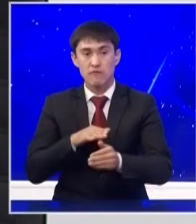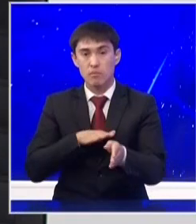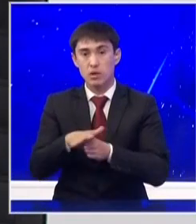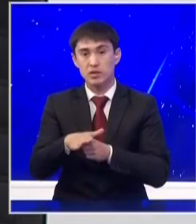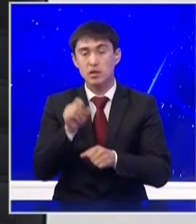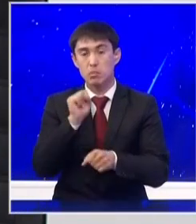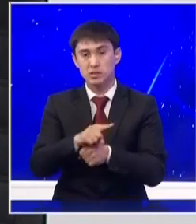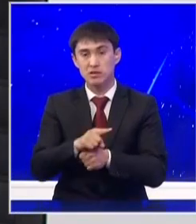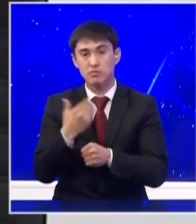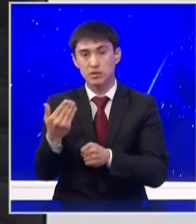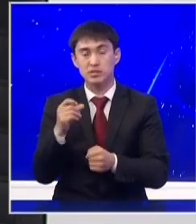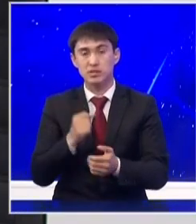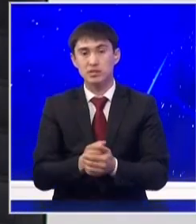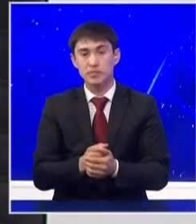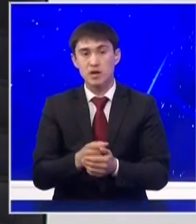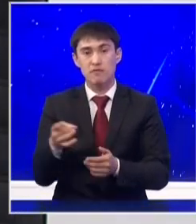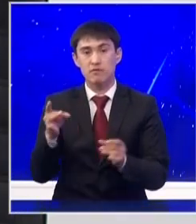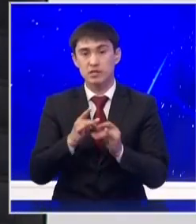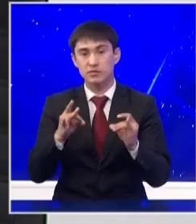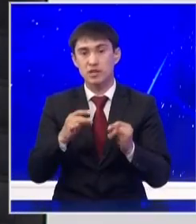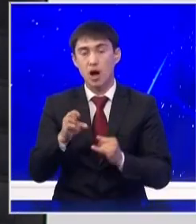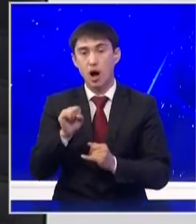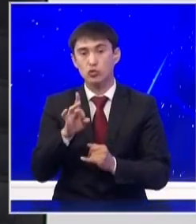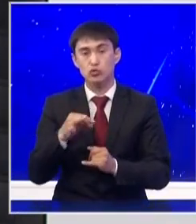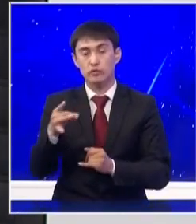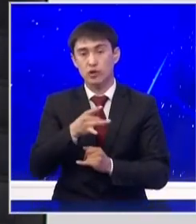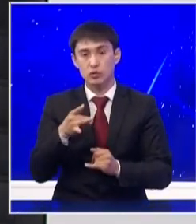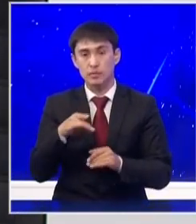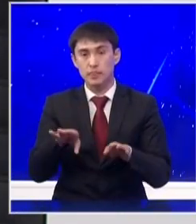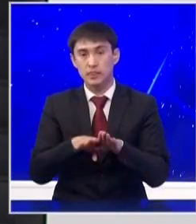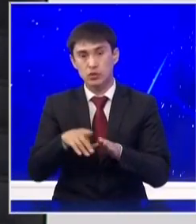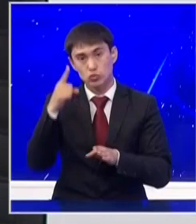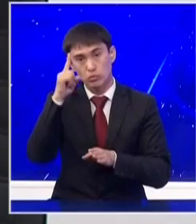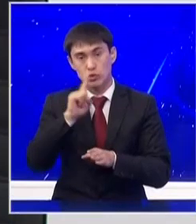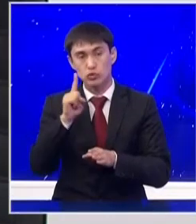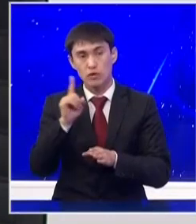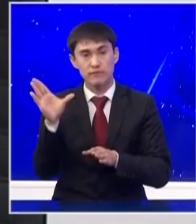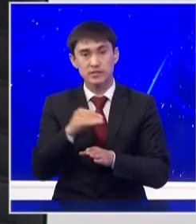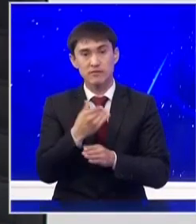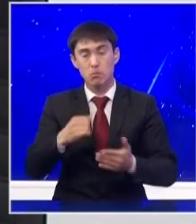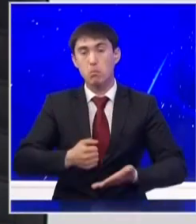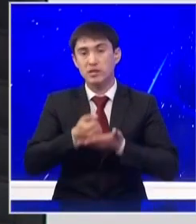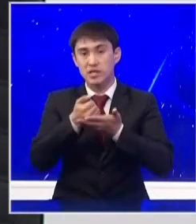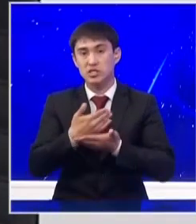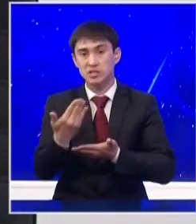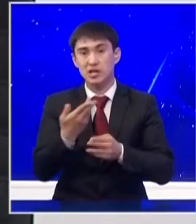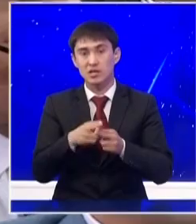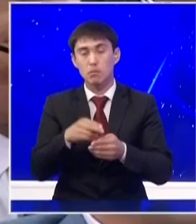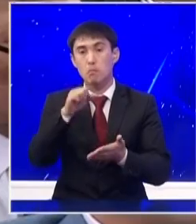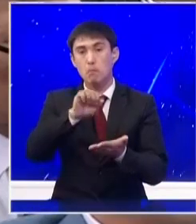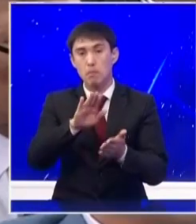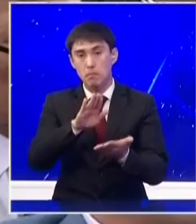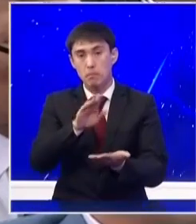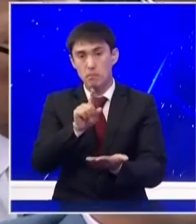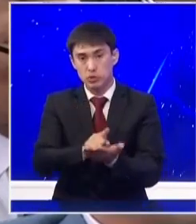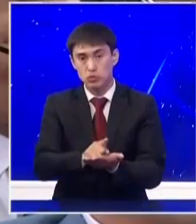выполнения поставленных перед ним задач в развитии аксузского района а также думаю что вы все его поддержите на данном посту